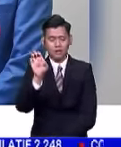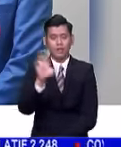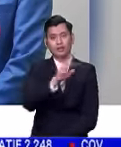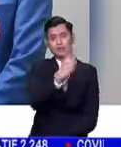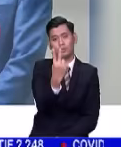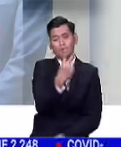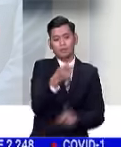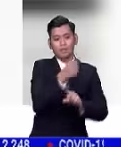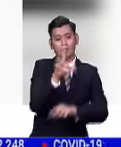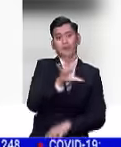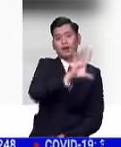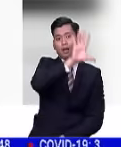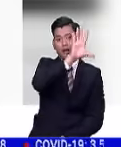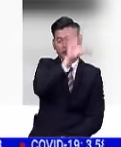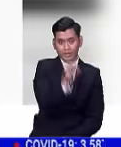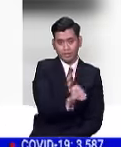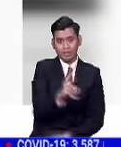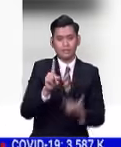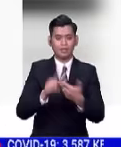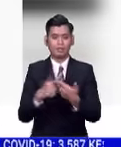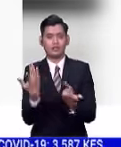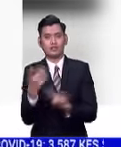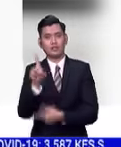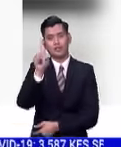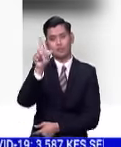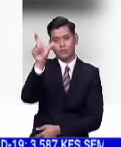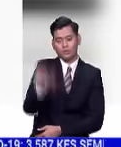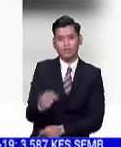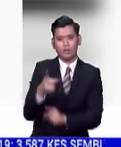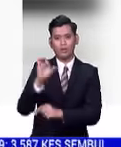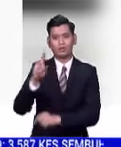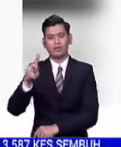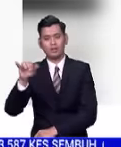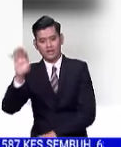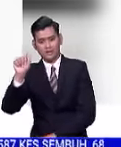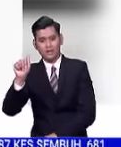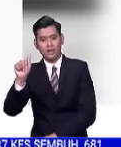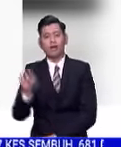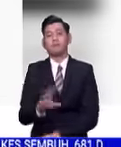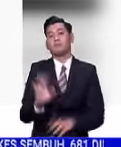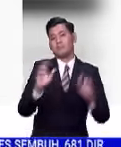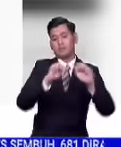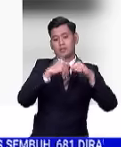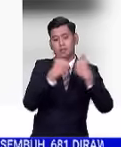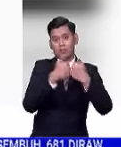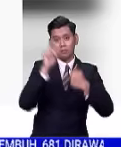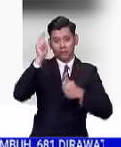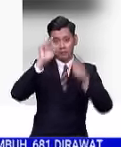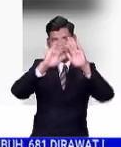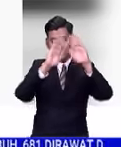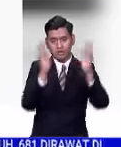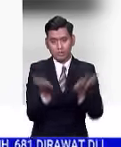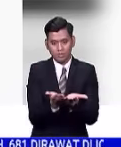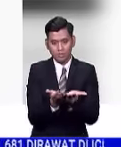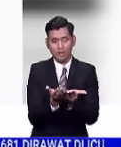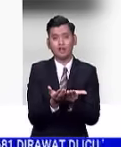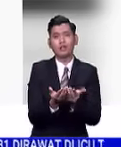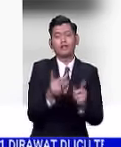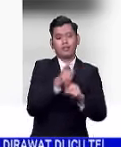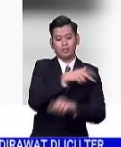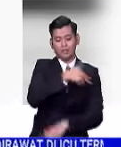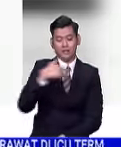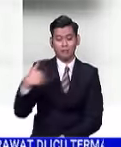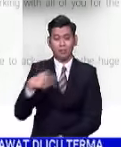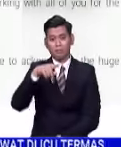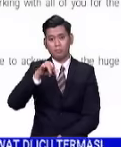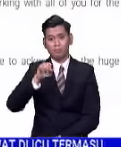dan Afrika serta seorang dari Oceania. BWF dalam kenyataannya menyebut Paul Erik Hoya Larsen dari Denmark yang juga